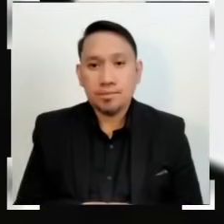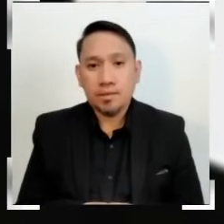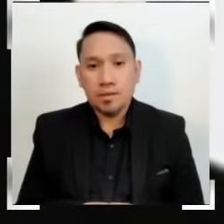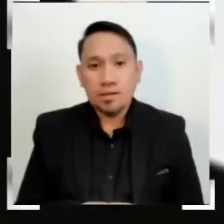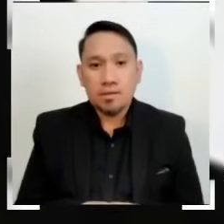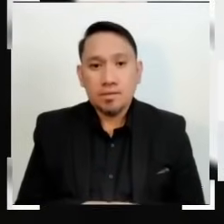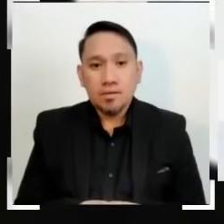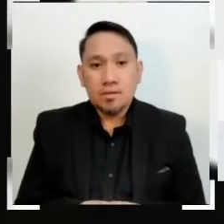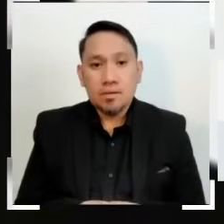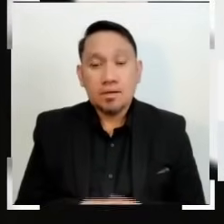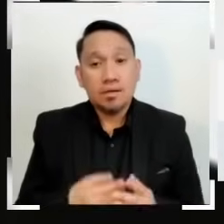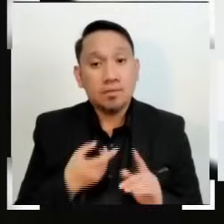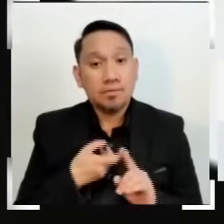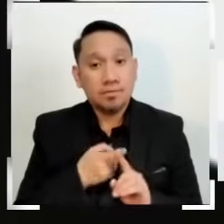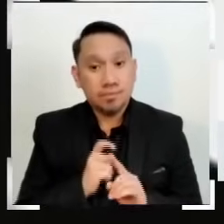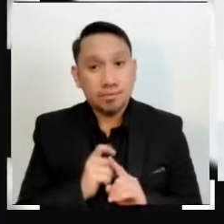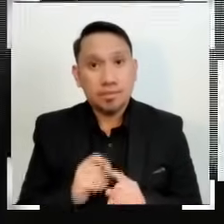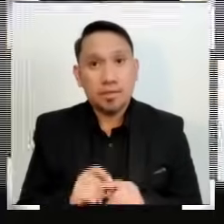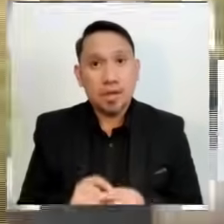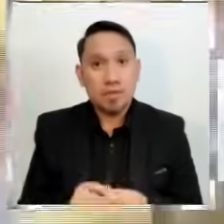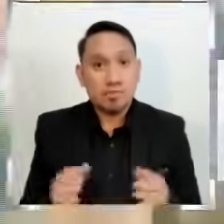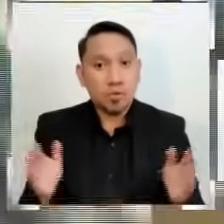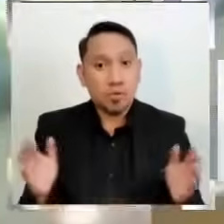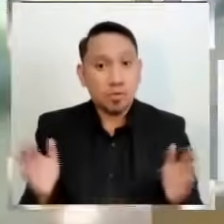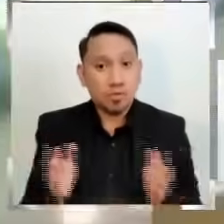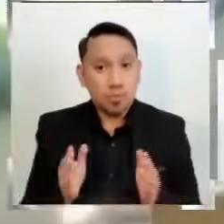Mula sa pagiging maliit na radio station,